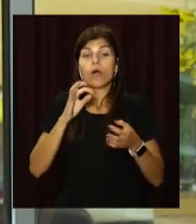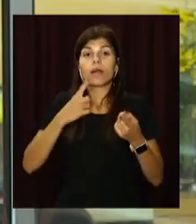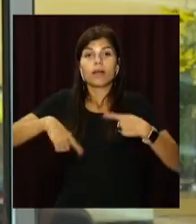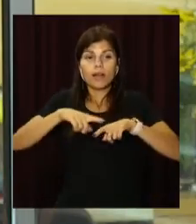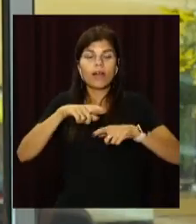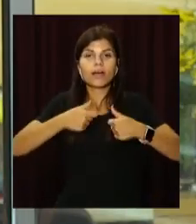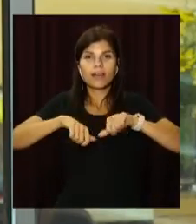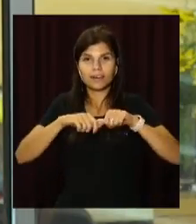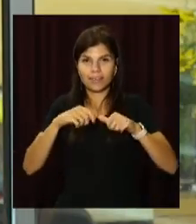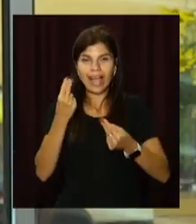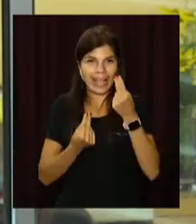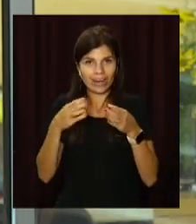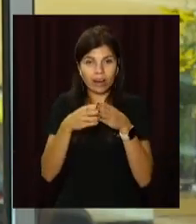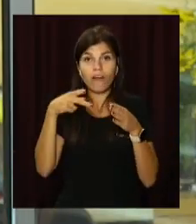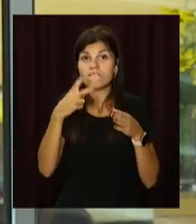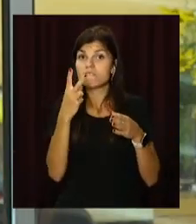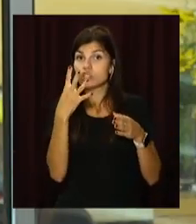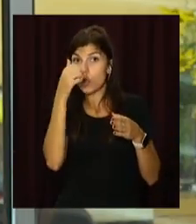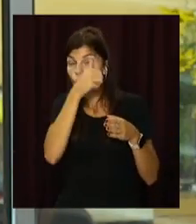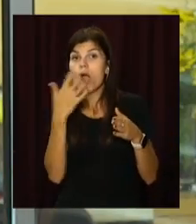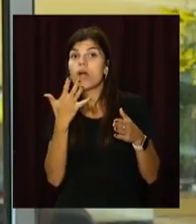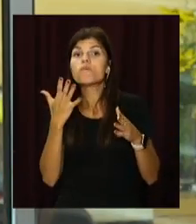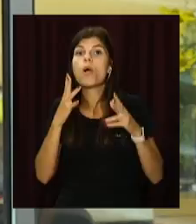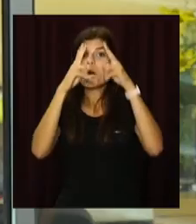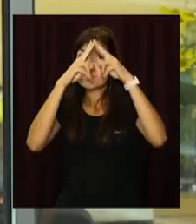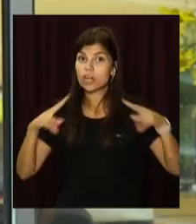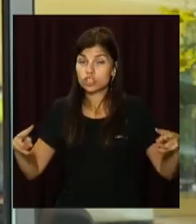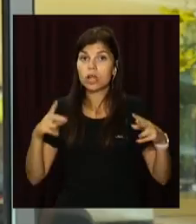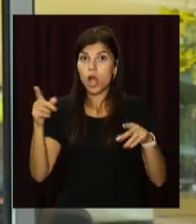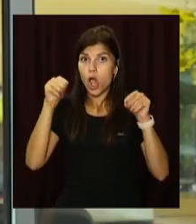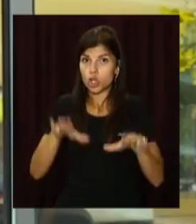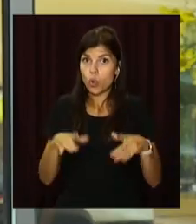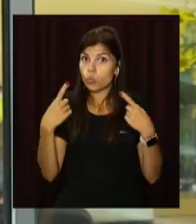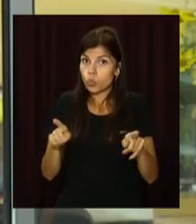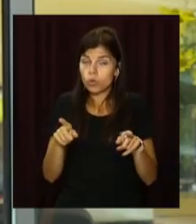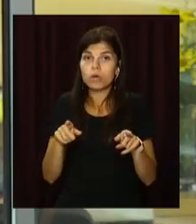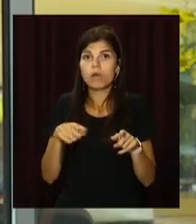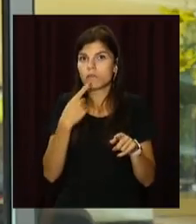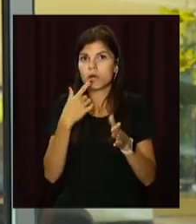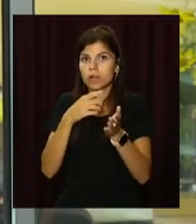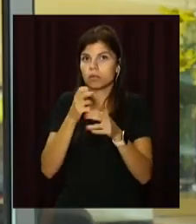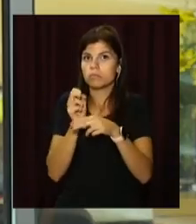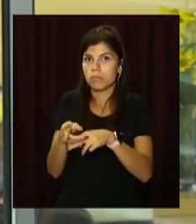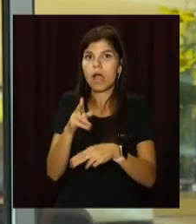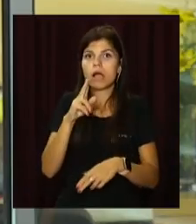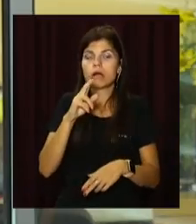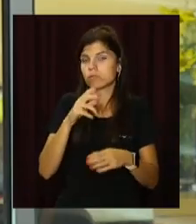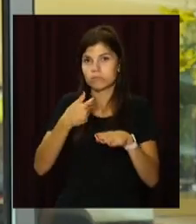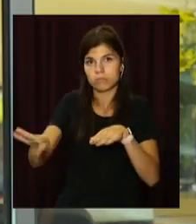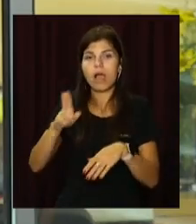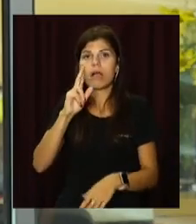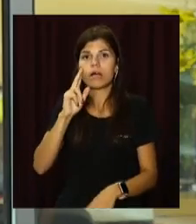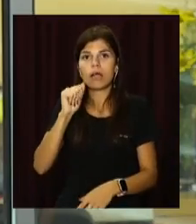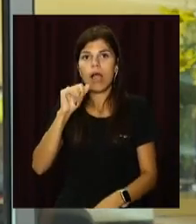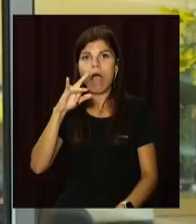ігор 2024 року, які пройдуть в Парижі, прийняв інше рішення – виключити з програми карате. Нам заявили,